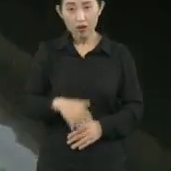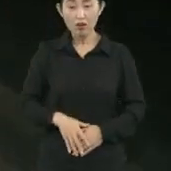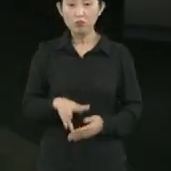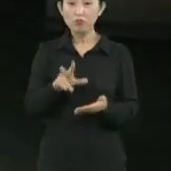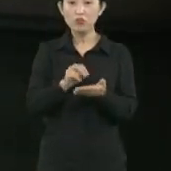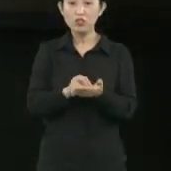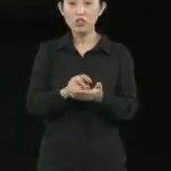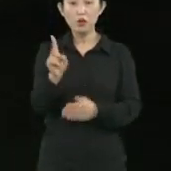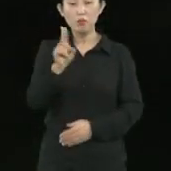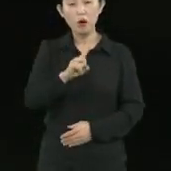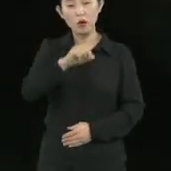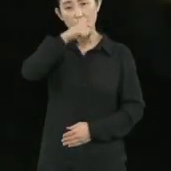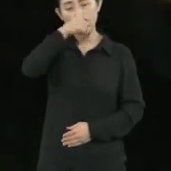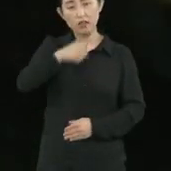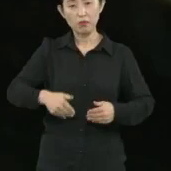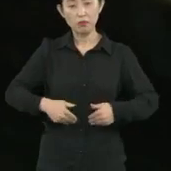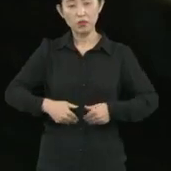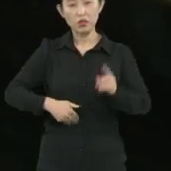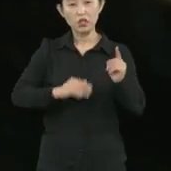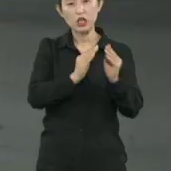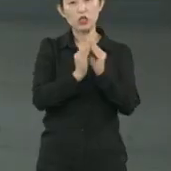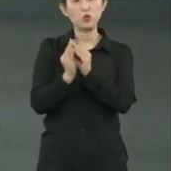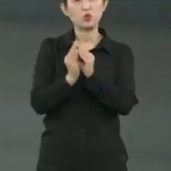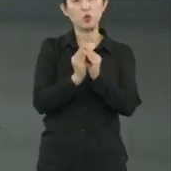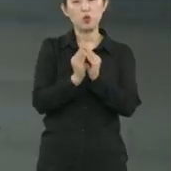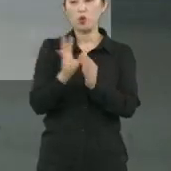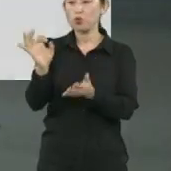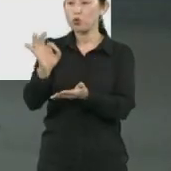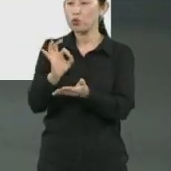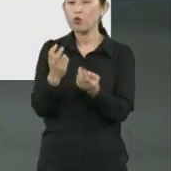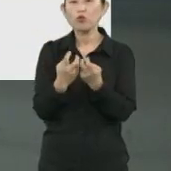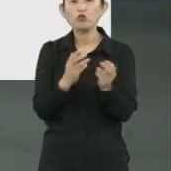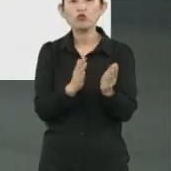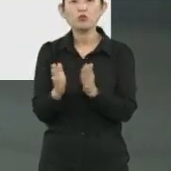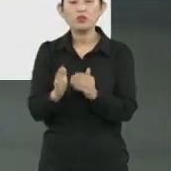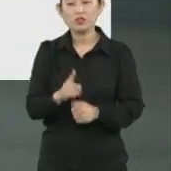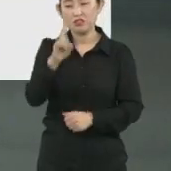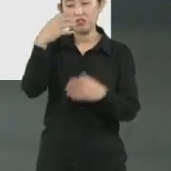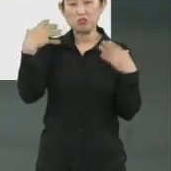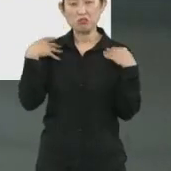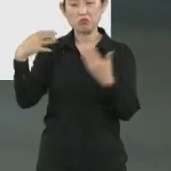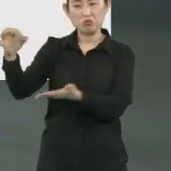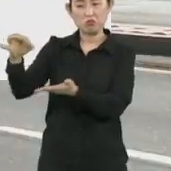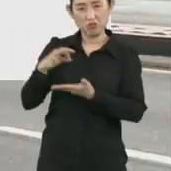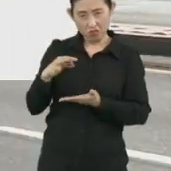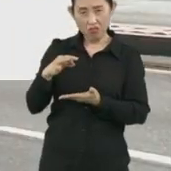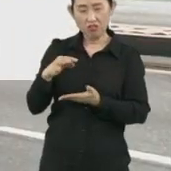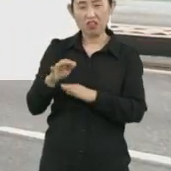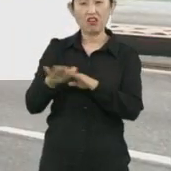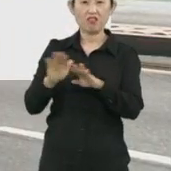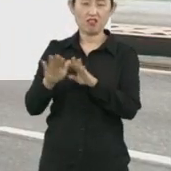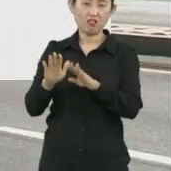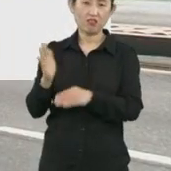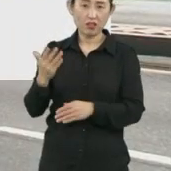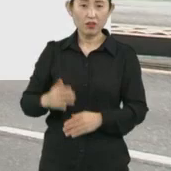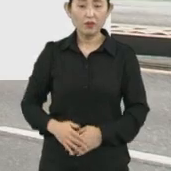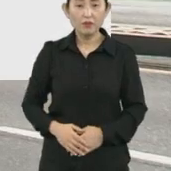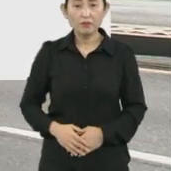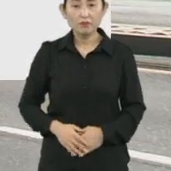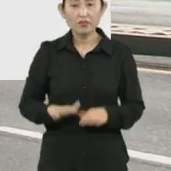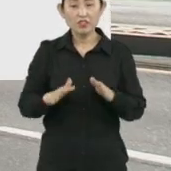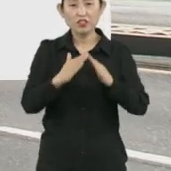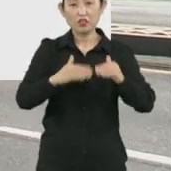문제는 약 1조 원에 달할 것으로 예측되는 예산 확보가 걸림돌인데 정부의 지원이 선결 과제입니다.